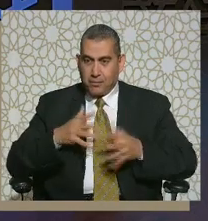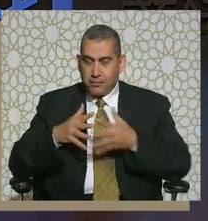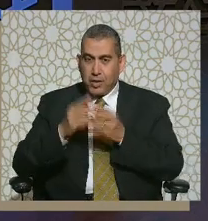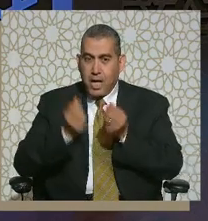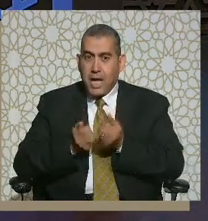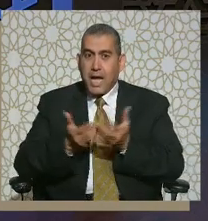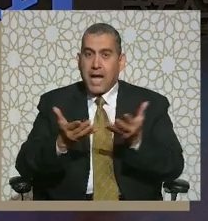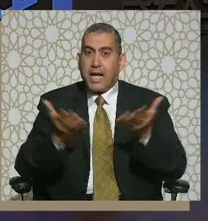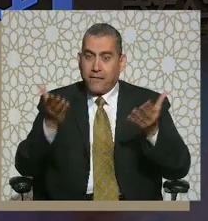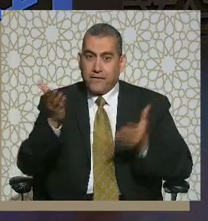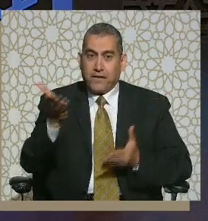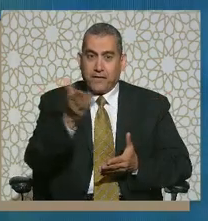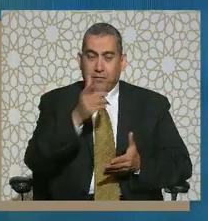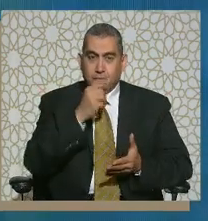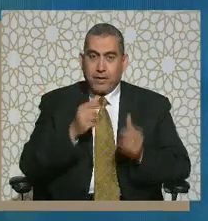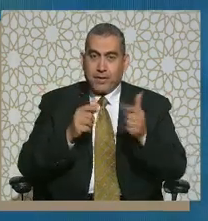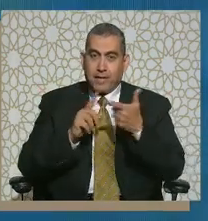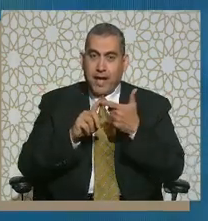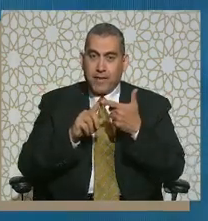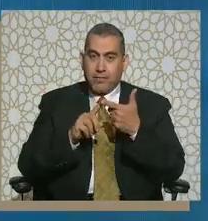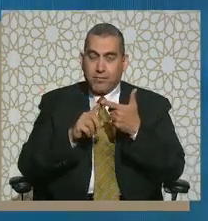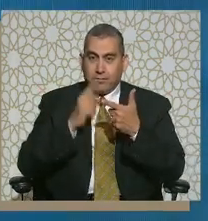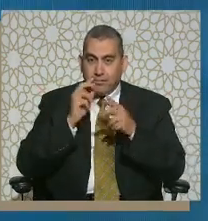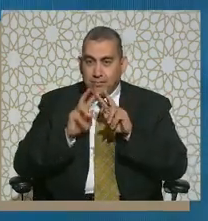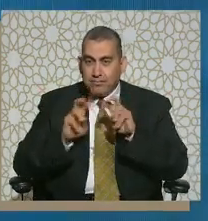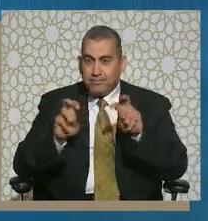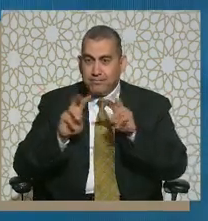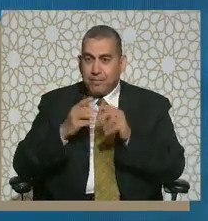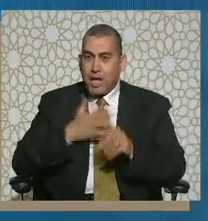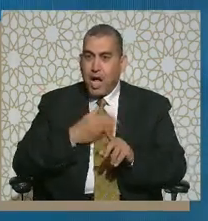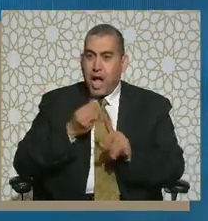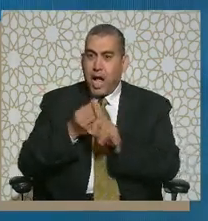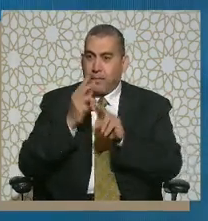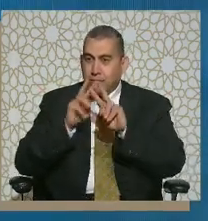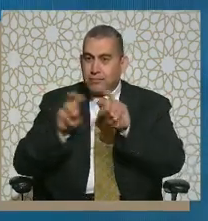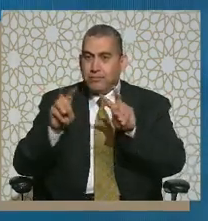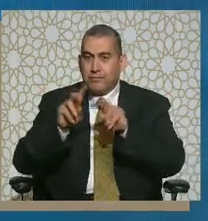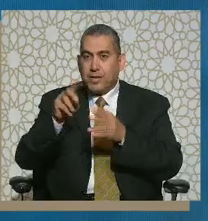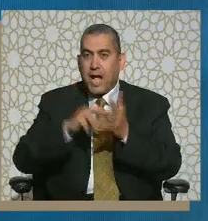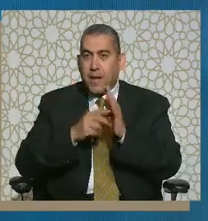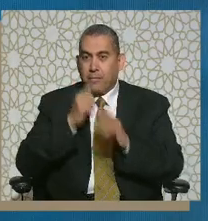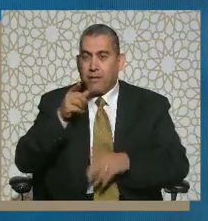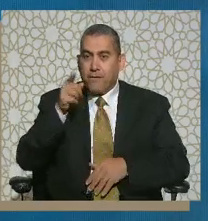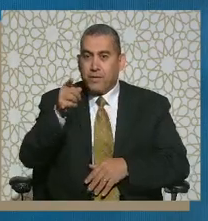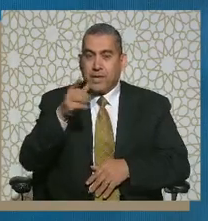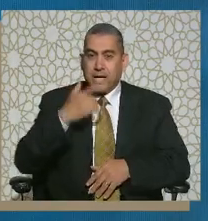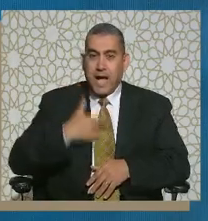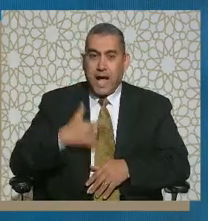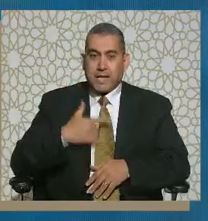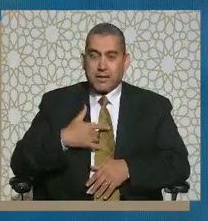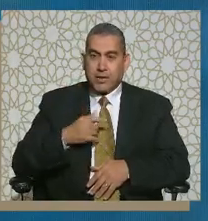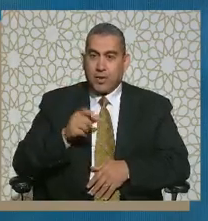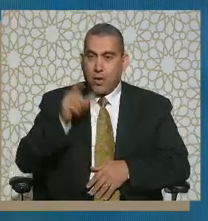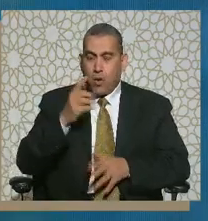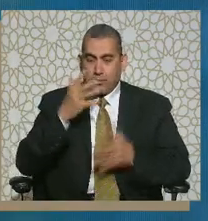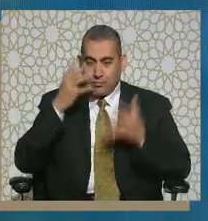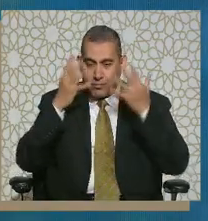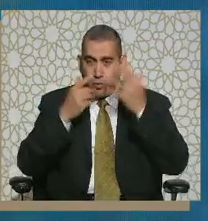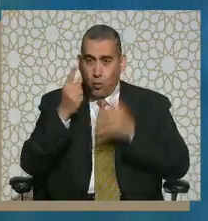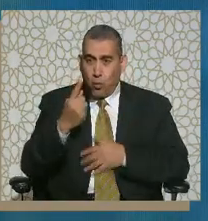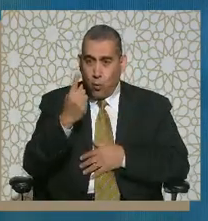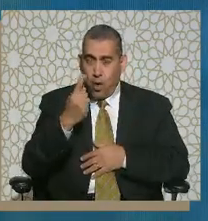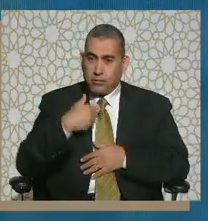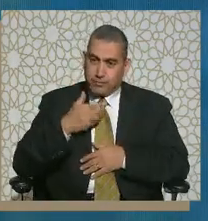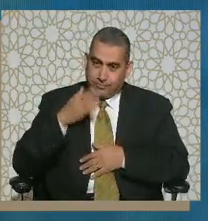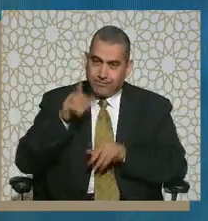عندهم. تاني حاجة تفقد أحبابك، وإن لقيت حد حاسس بالوحشة